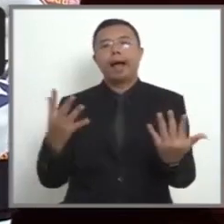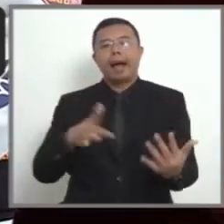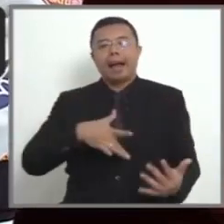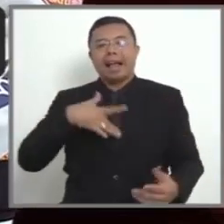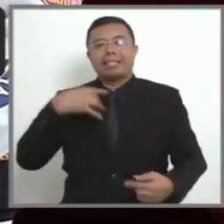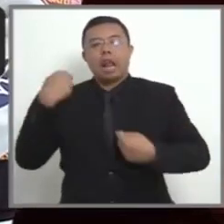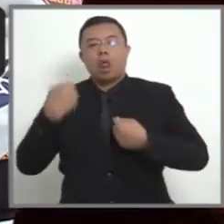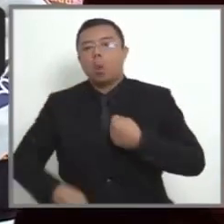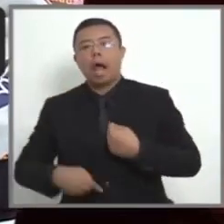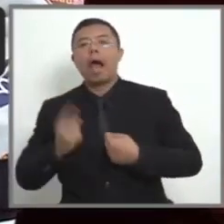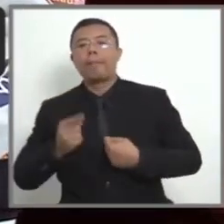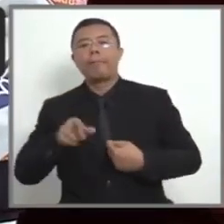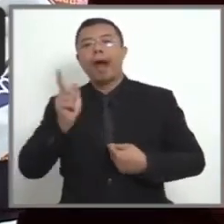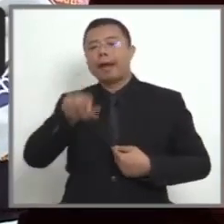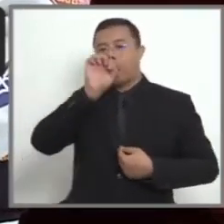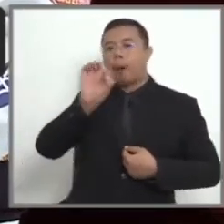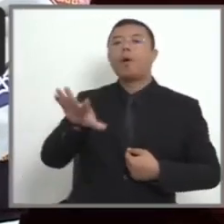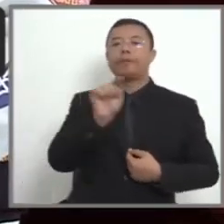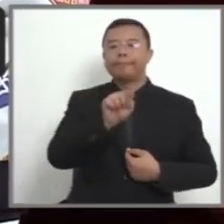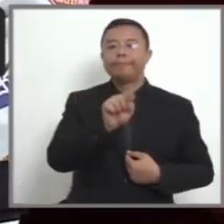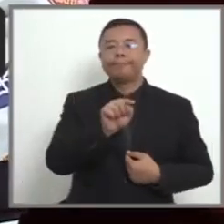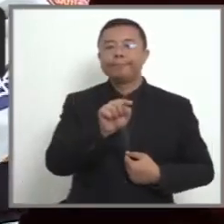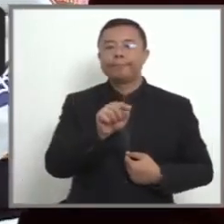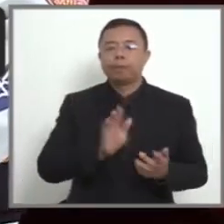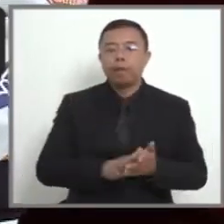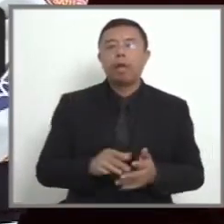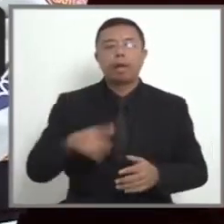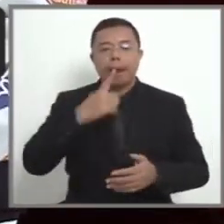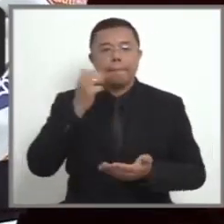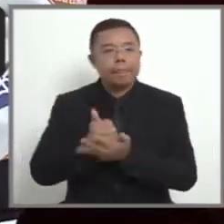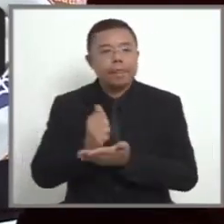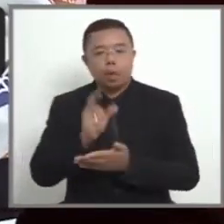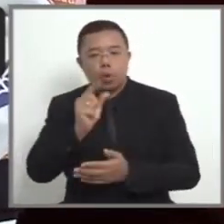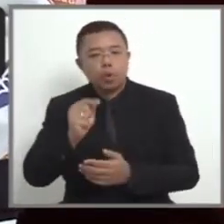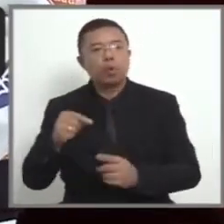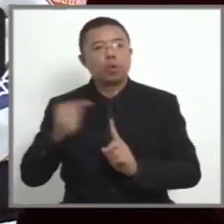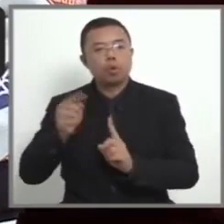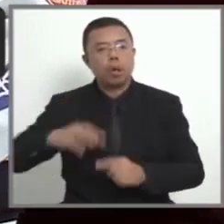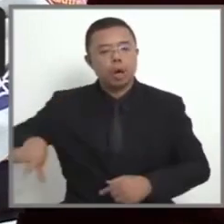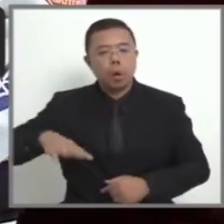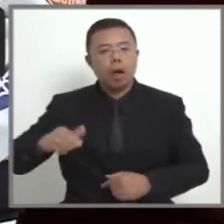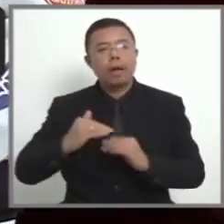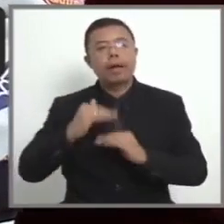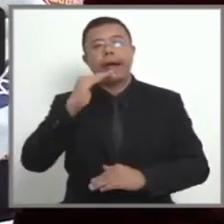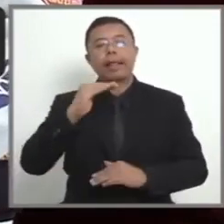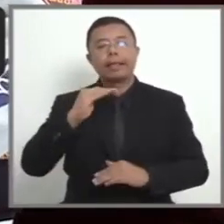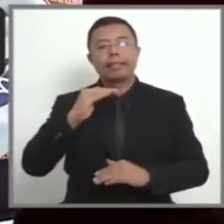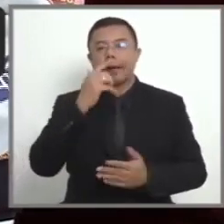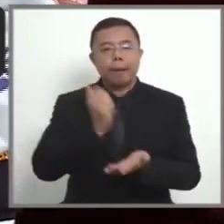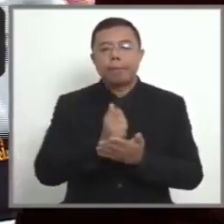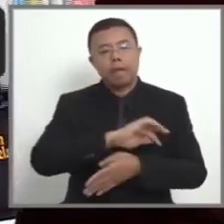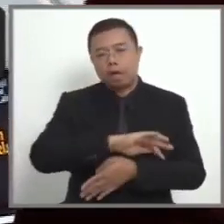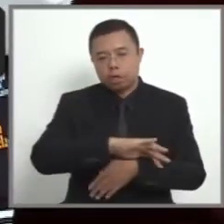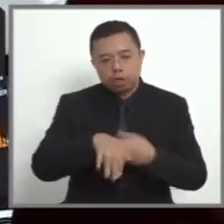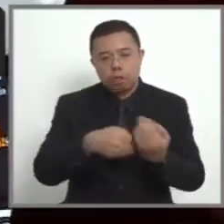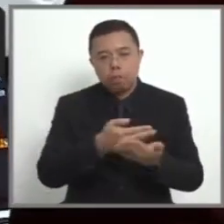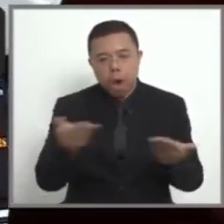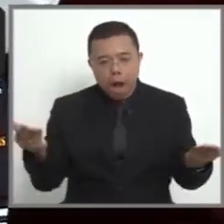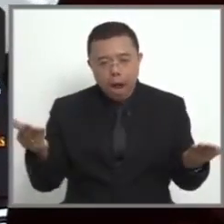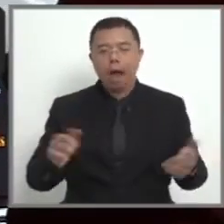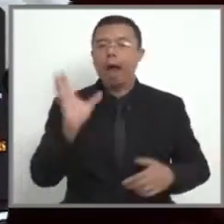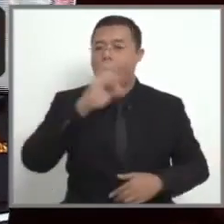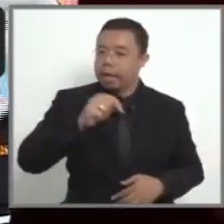terluka karena statement itu dan yang yang mengutamakan kepentingan keluarga menjadi di atas kepentingan segalanya hari